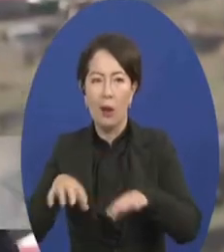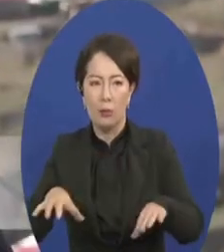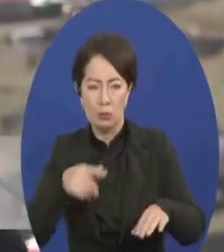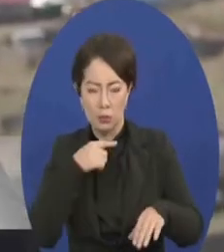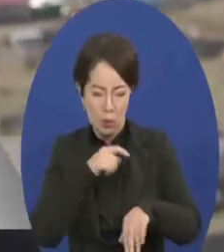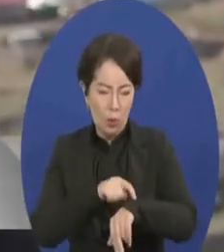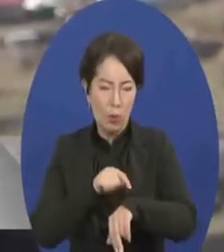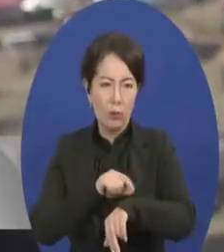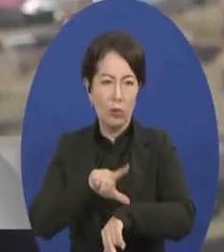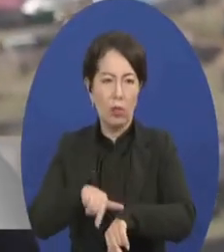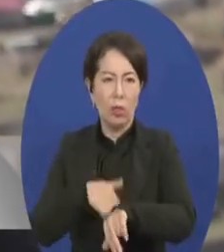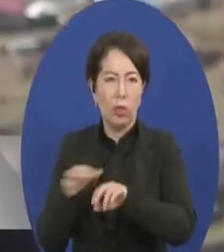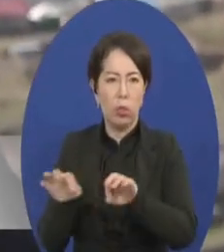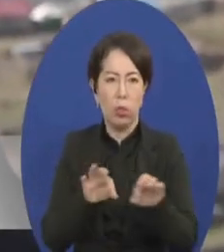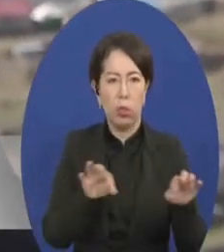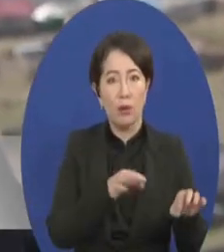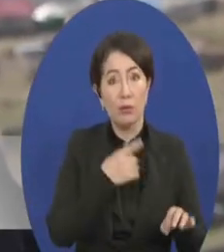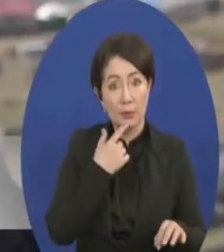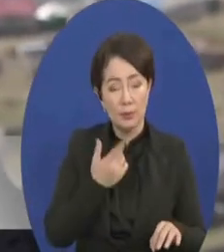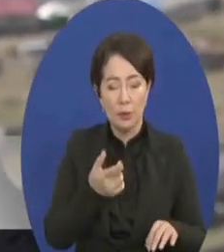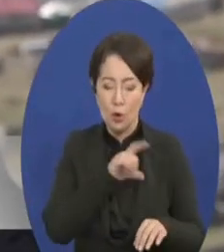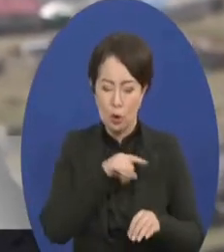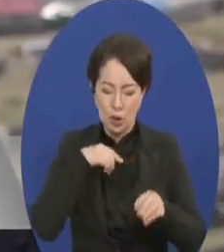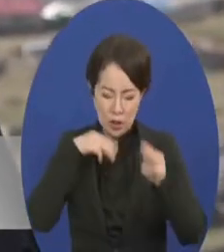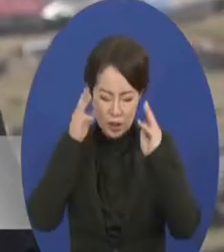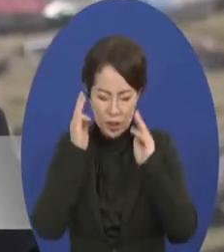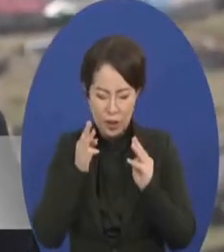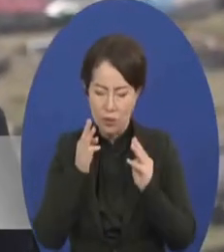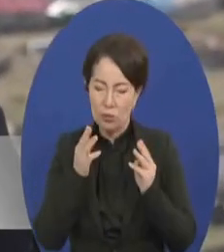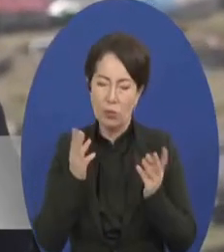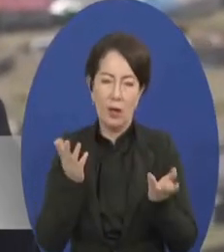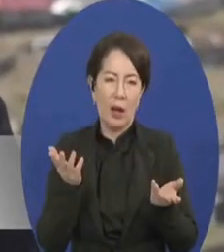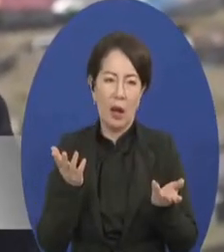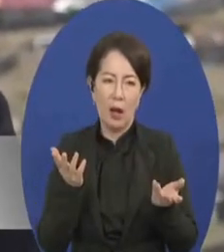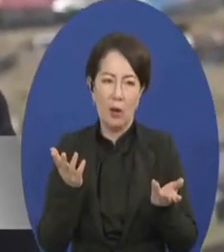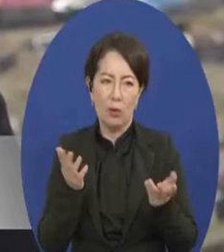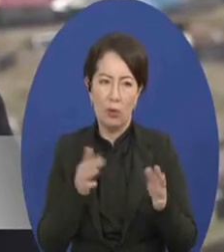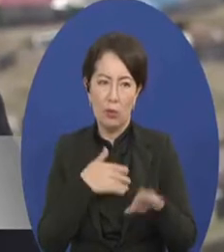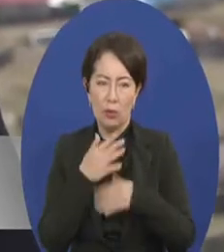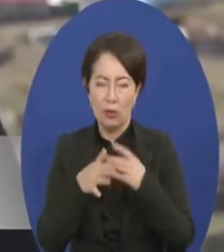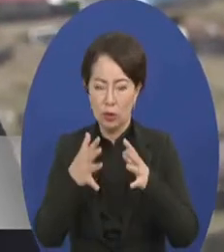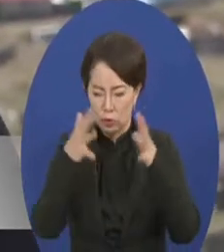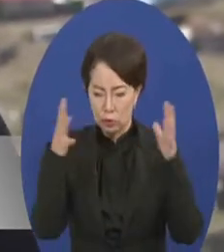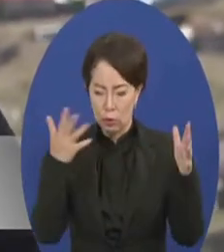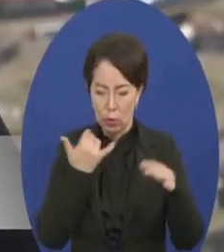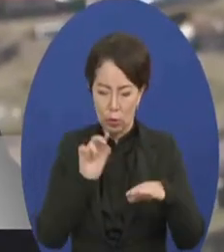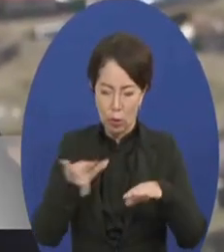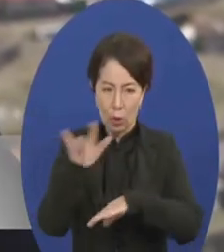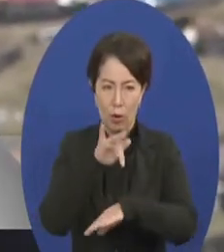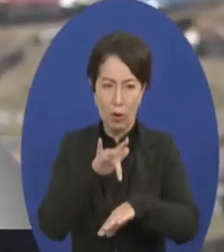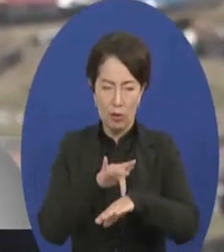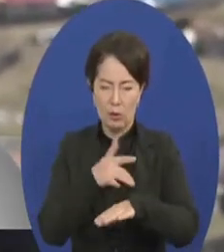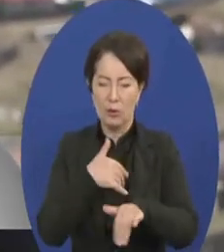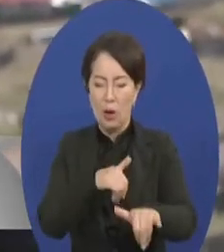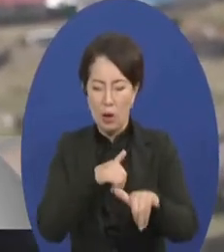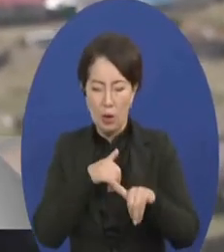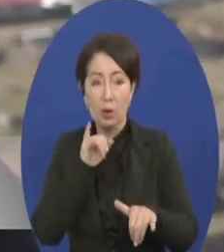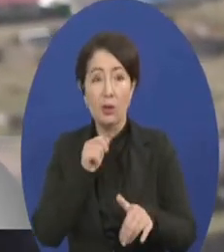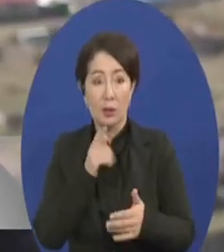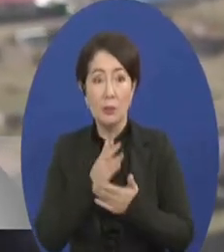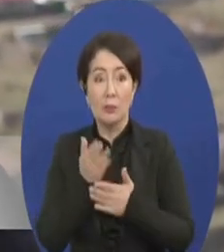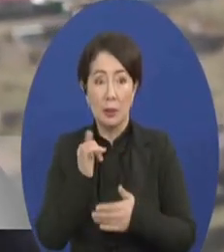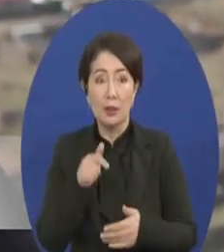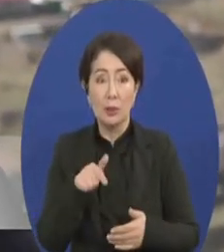ингээд бид хугацаа алдна гэдэг өөрөө шийдвэр гаргахгүй эсвэл тэлхийн гэдэг бол өөрөө ийм том хотын хувьд бол асар их хэмжээний хохирлттай байгаа